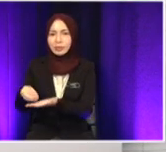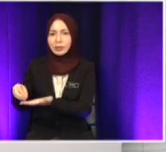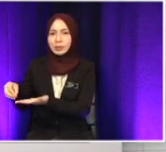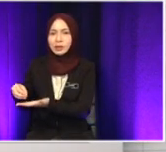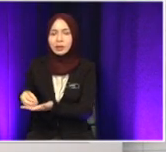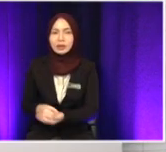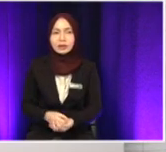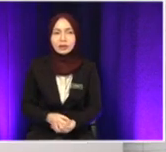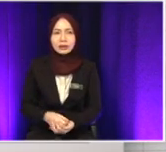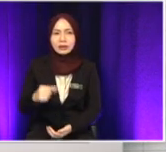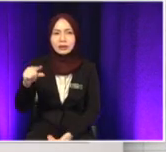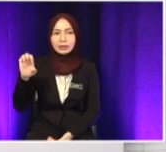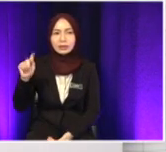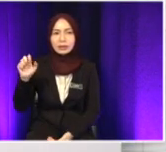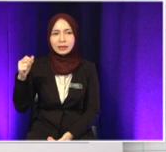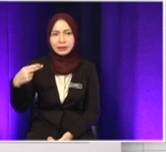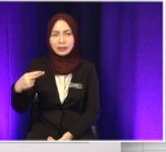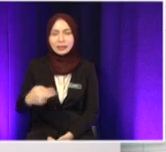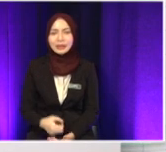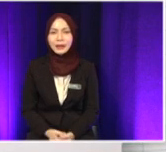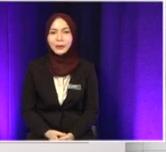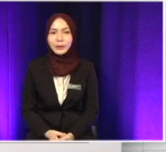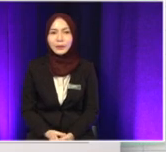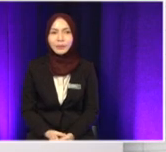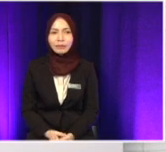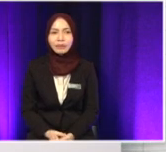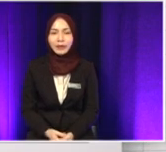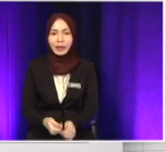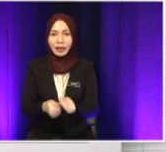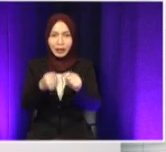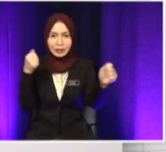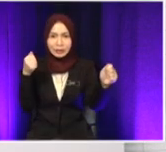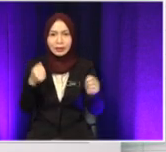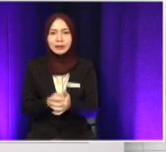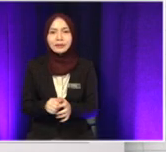aja yang kita boleh main 77 buah kita tapi kita beli